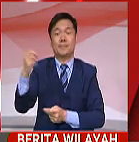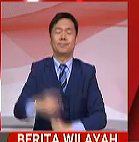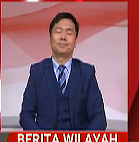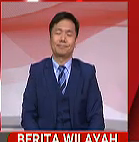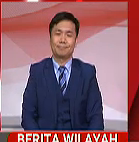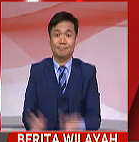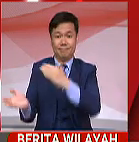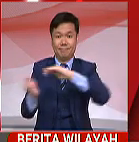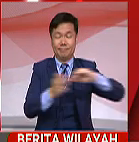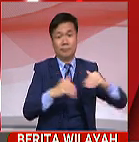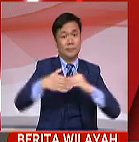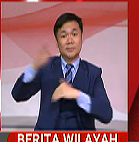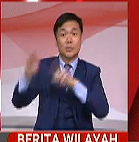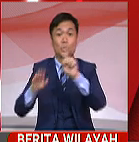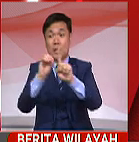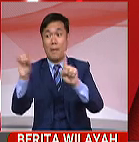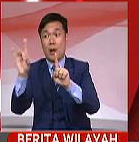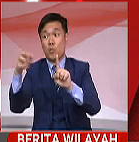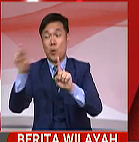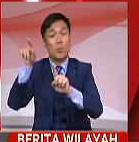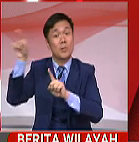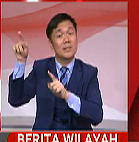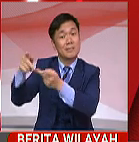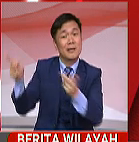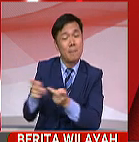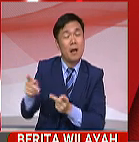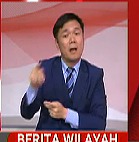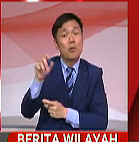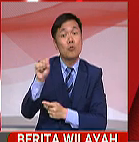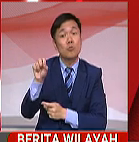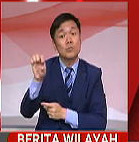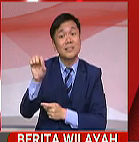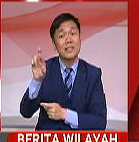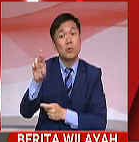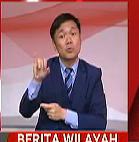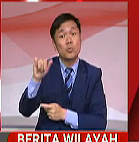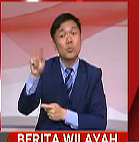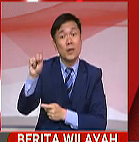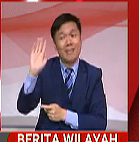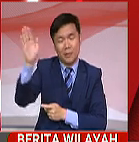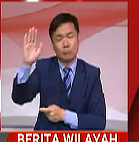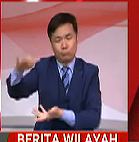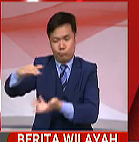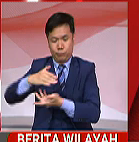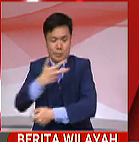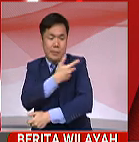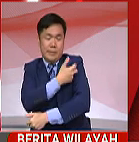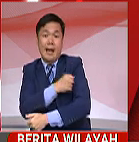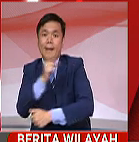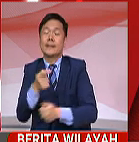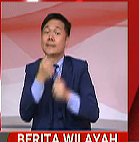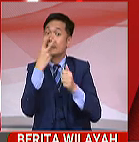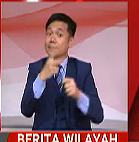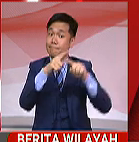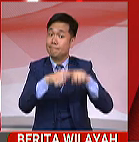Lebih 108,000 penduduk di bahagian Serian akan menerima bekalan vaksin COVID-19 berdasarkan jadual ketibaan vaksin